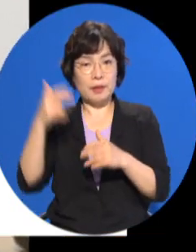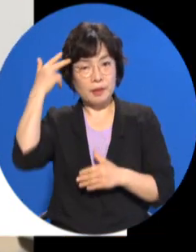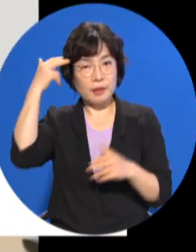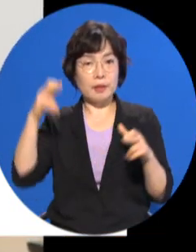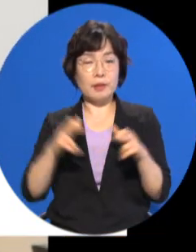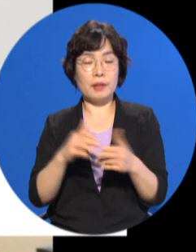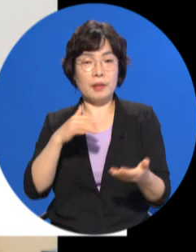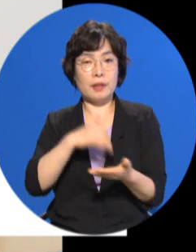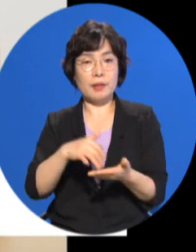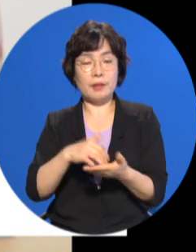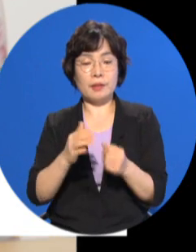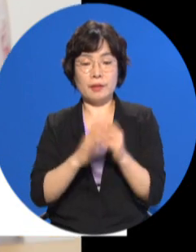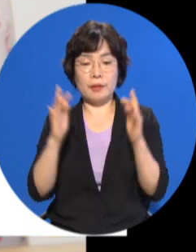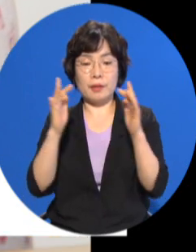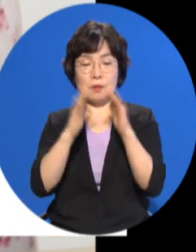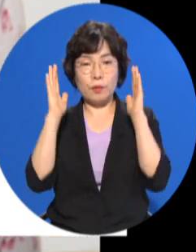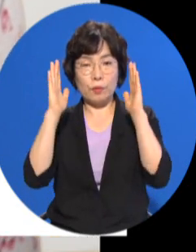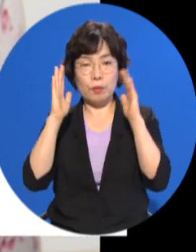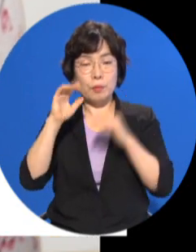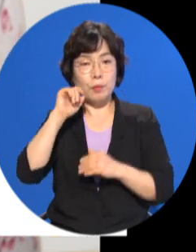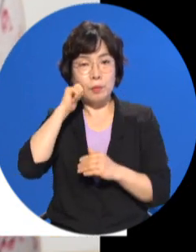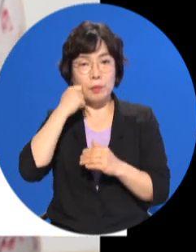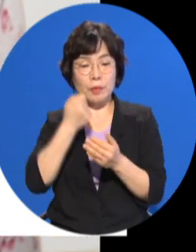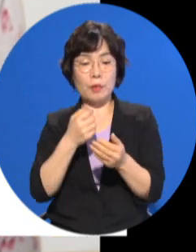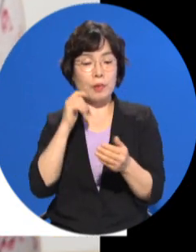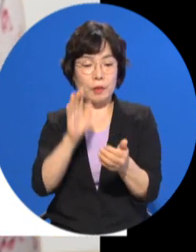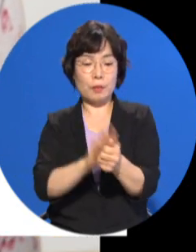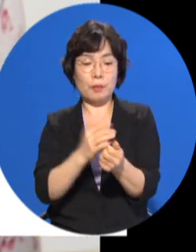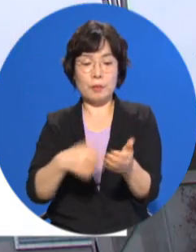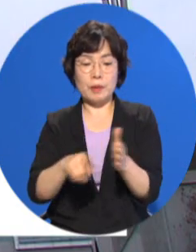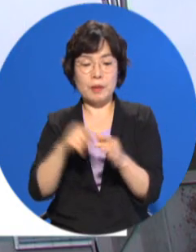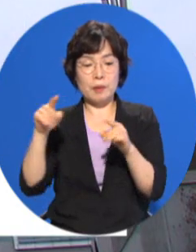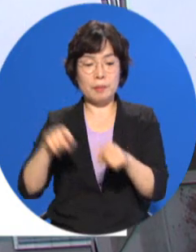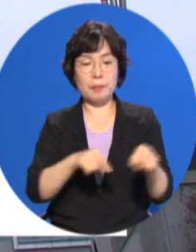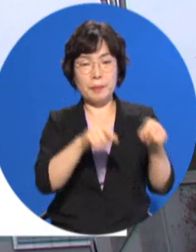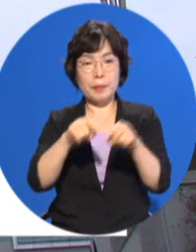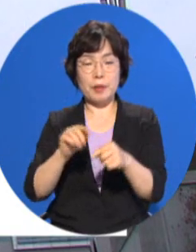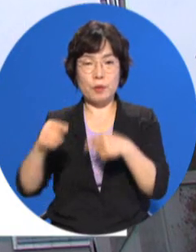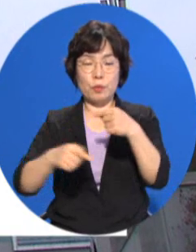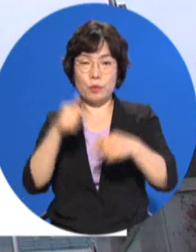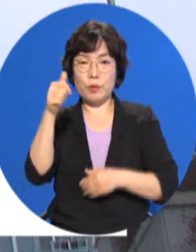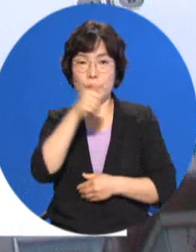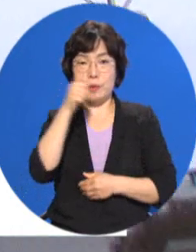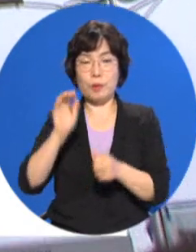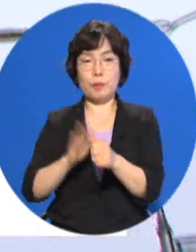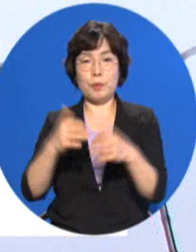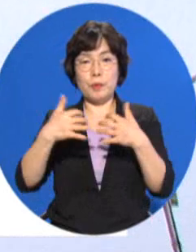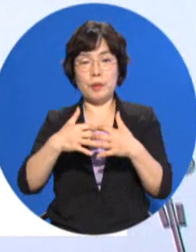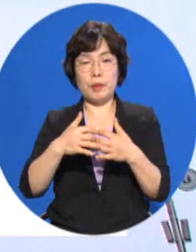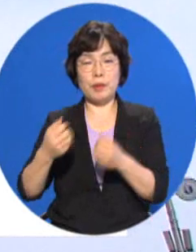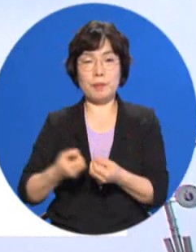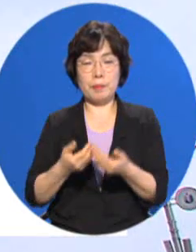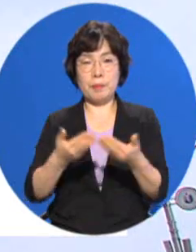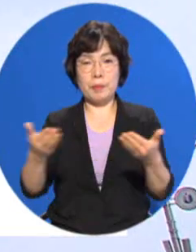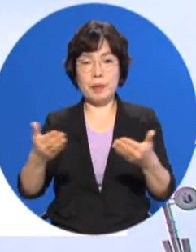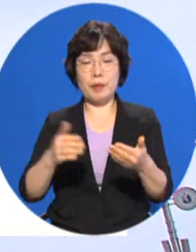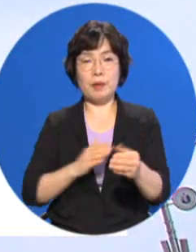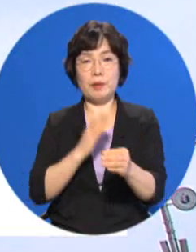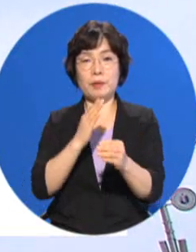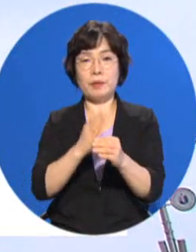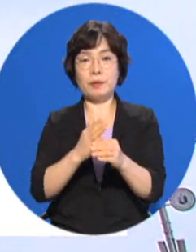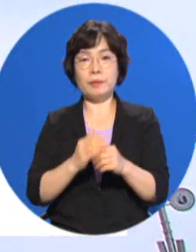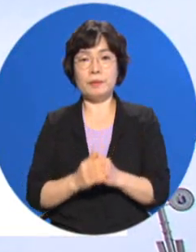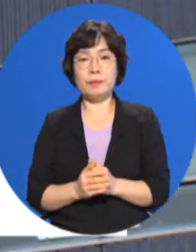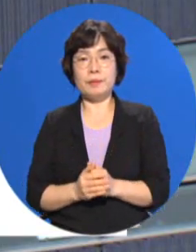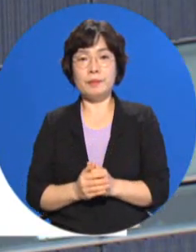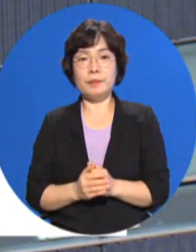지적장애 학생들은 온라인 수업을 들을 수 있도록 각각 음성 파일과 수어 통역, 보조 공학기 등을 교육청을 통해 지급받고